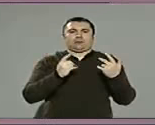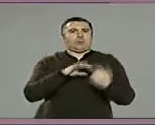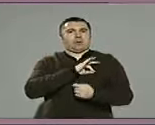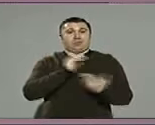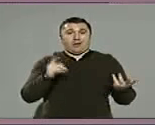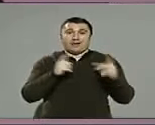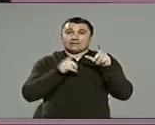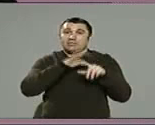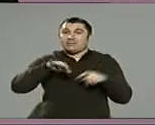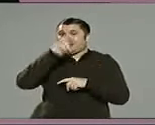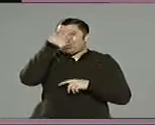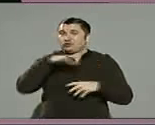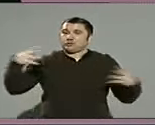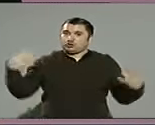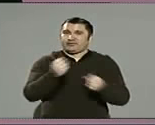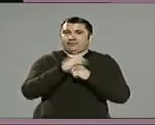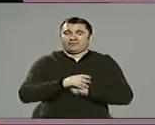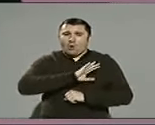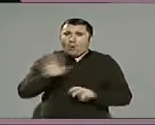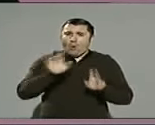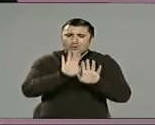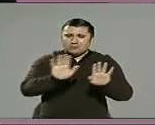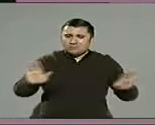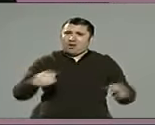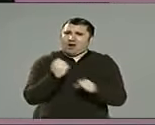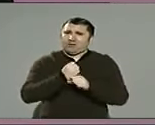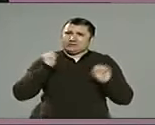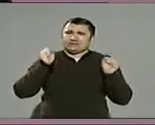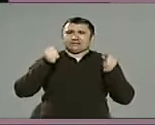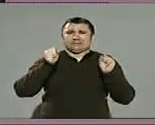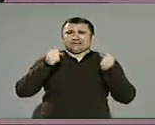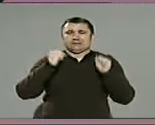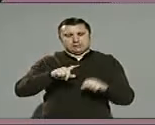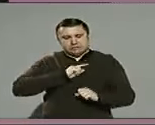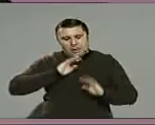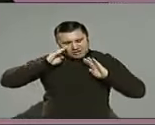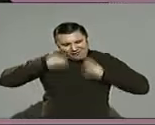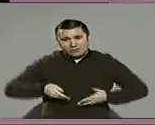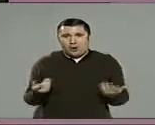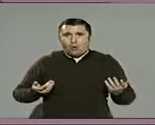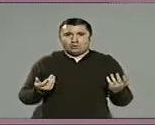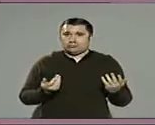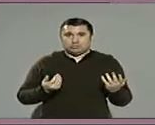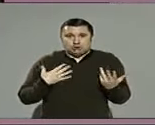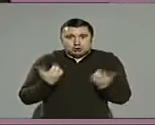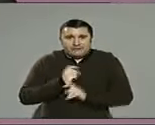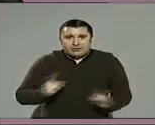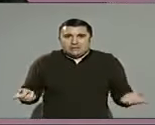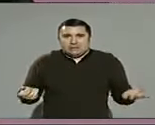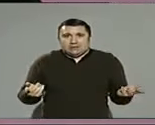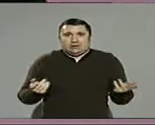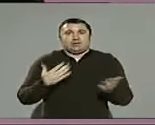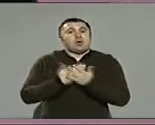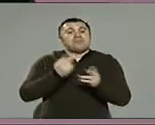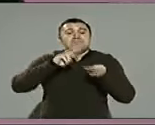Ohne deren unermüdliche Arbeit und unerschütterliches Selbstvertrauen wäre das nicht gelungen. Es sind die